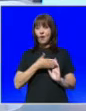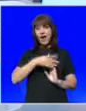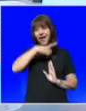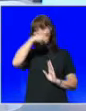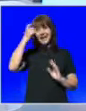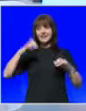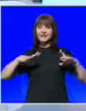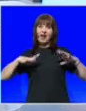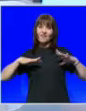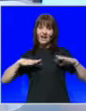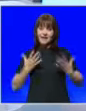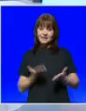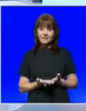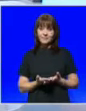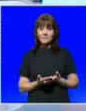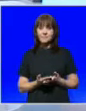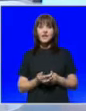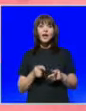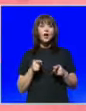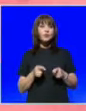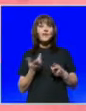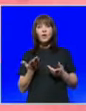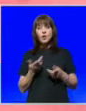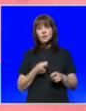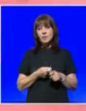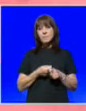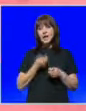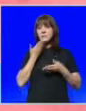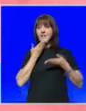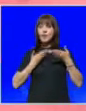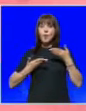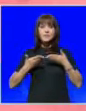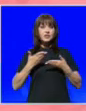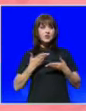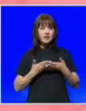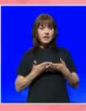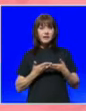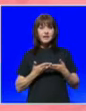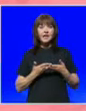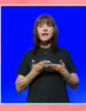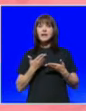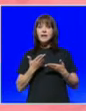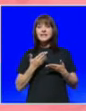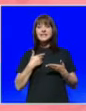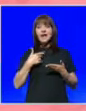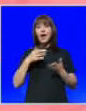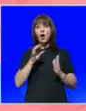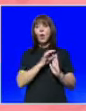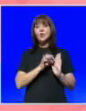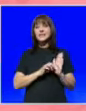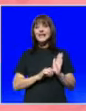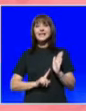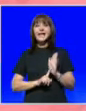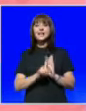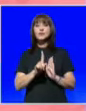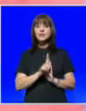лятната ваканция? Това, което отворихме за обсъждане в наредбата, наредба 11 за оценяване на резултати на